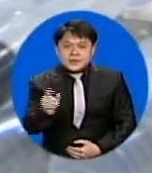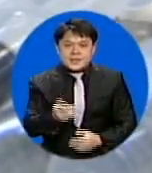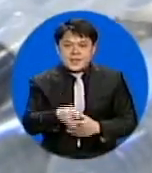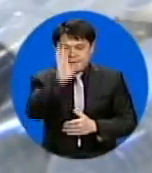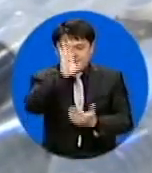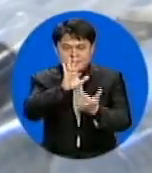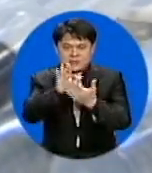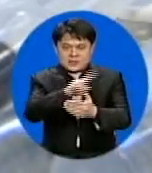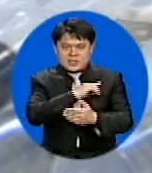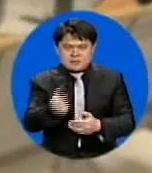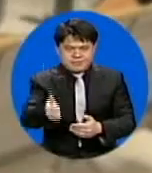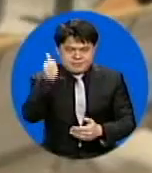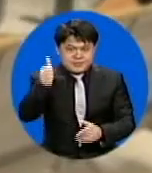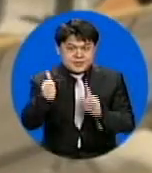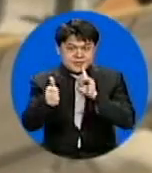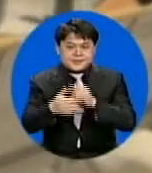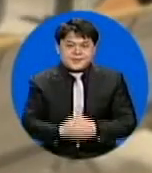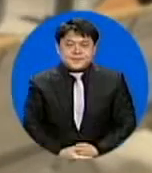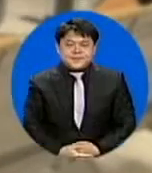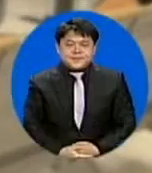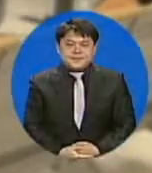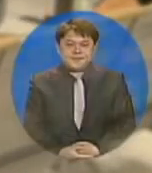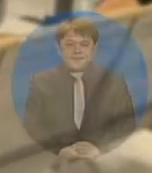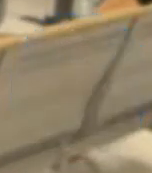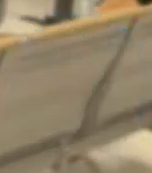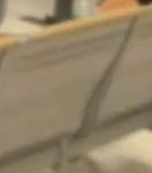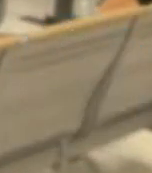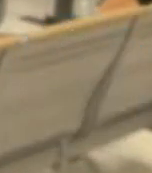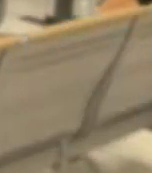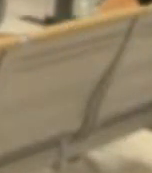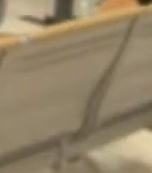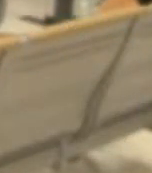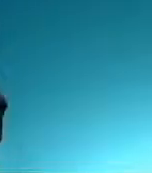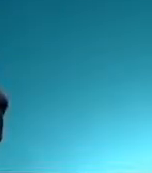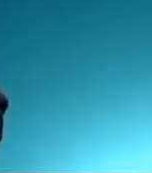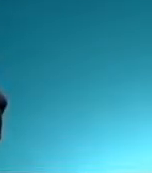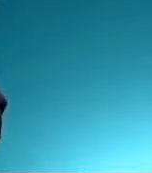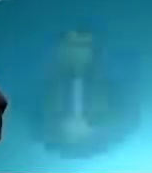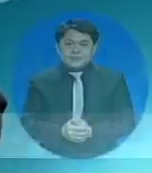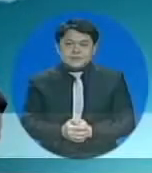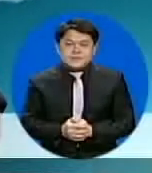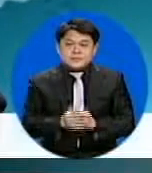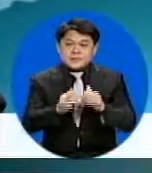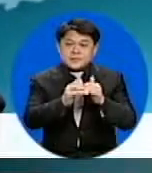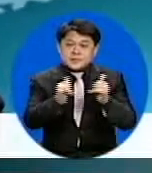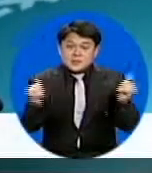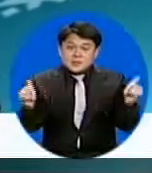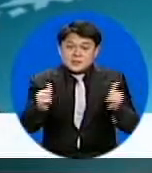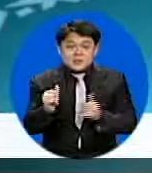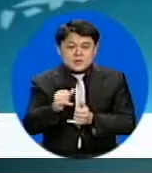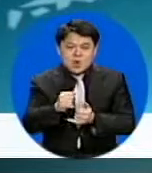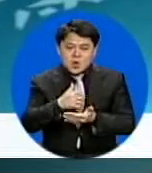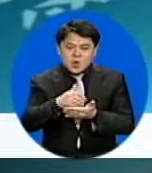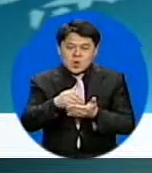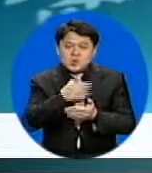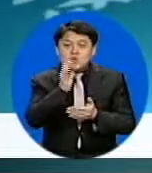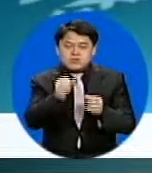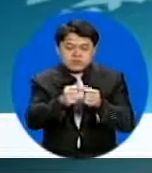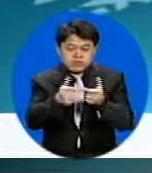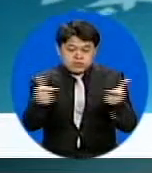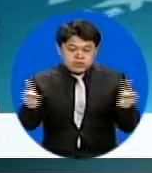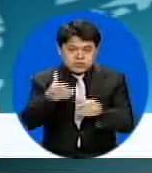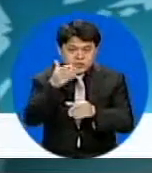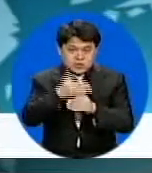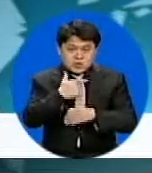게 최선의 대책입니다. 복지TV 뉴스 정유림입니다. 인구 고령화가 급속도로 진행되면서